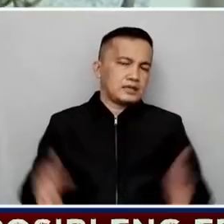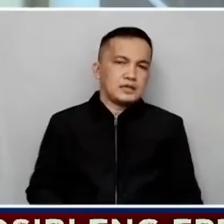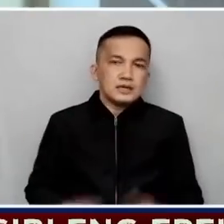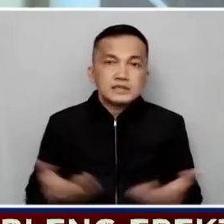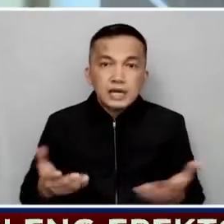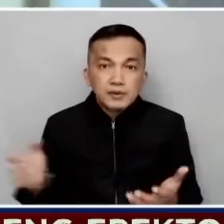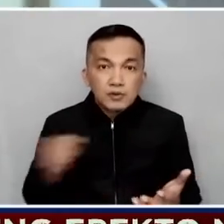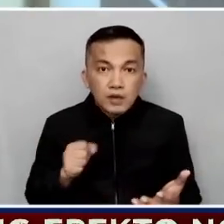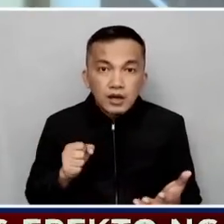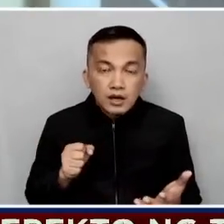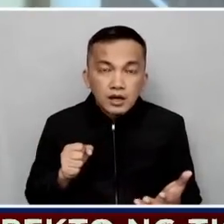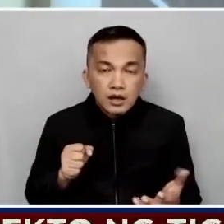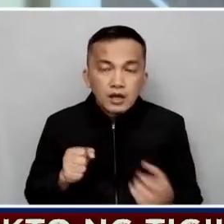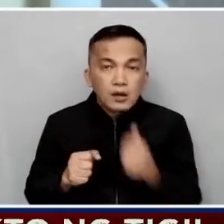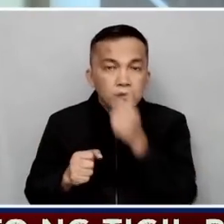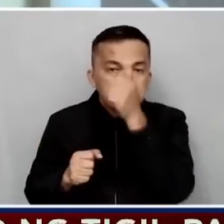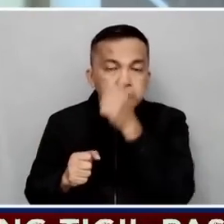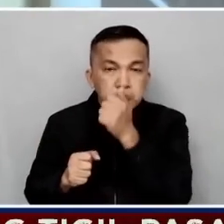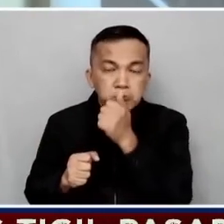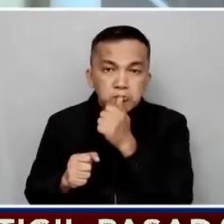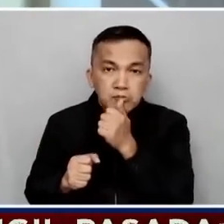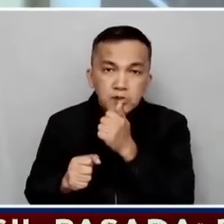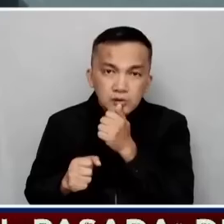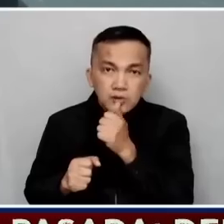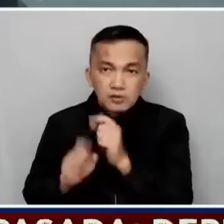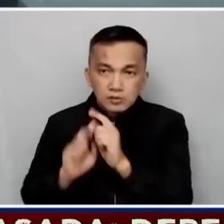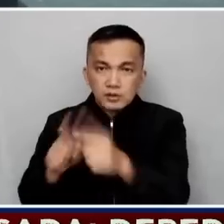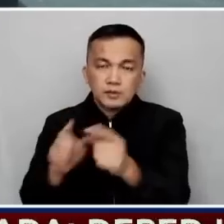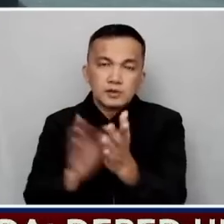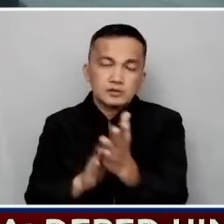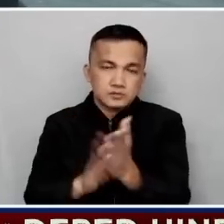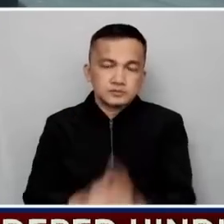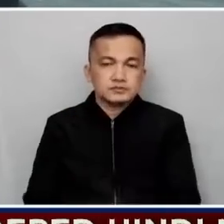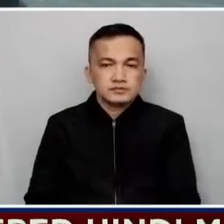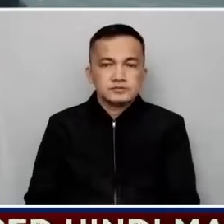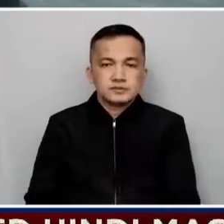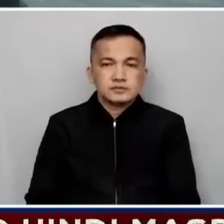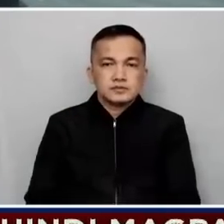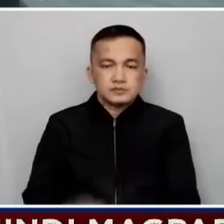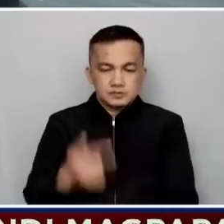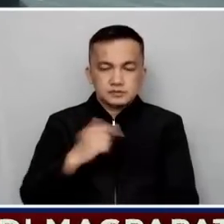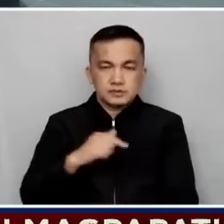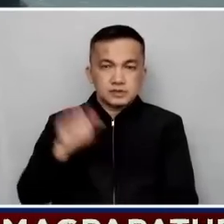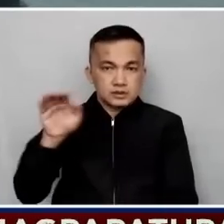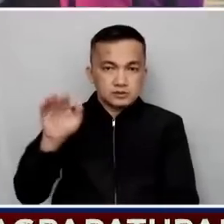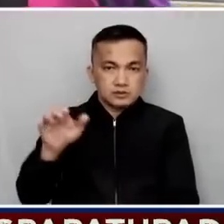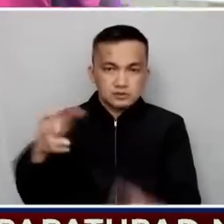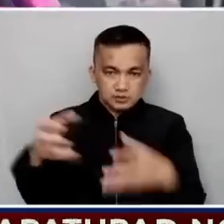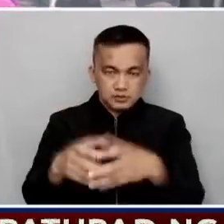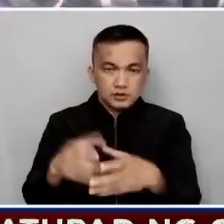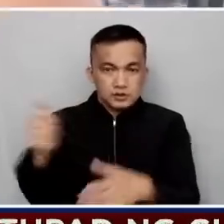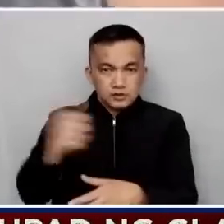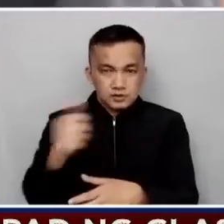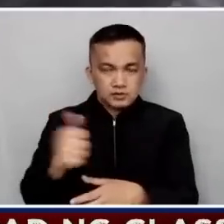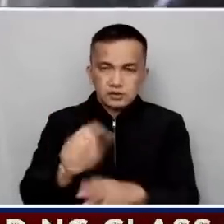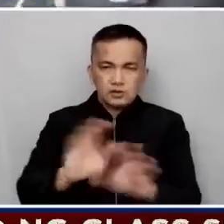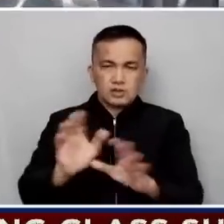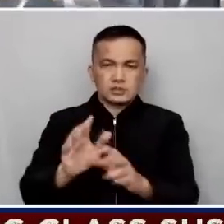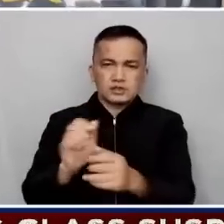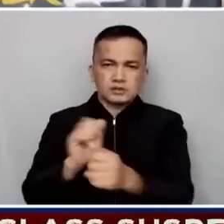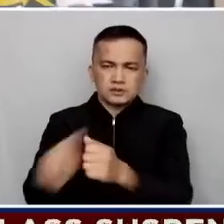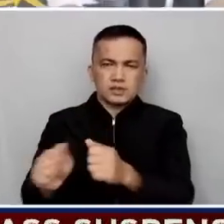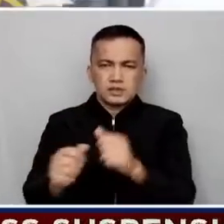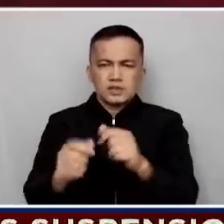kukuha? Magtitiis po kung talaga para makapasok siya. Muli namang nanawagan ang ilang grupo ng commuters na huwag idaan sa